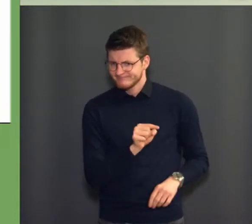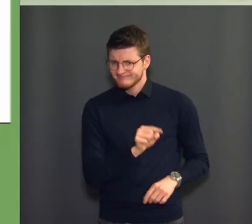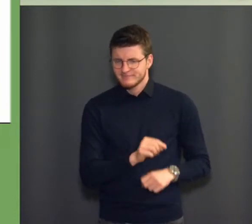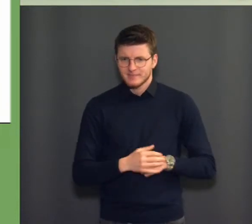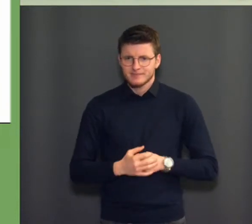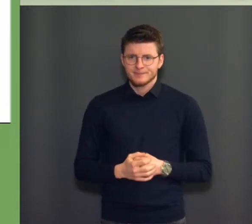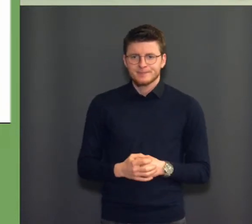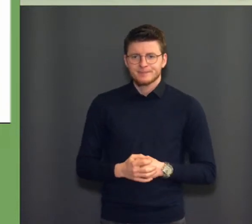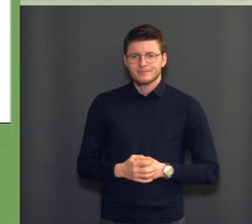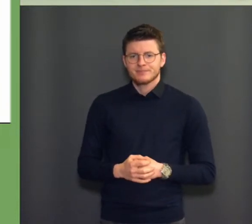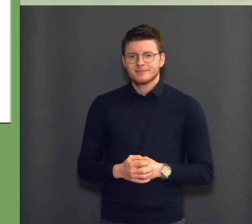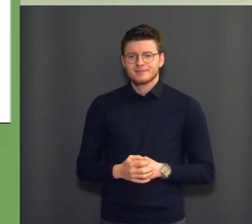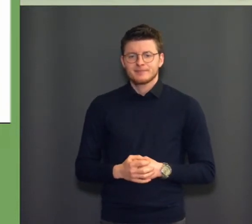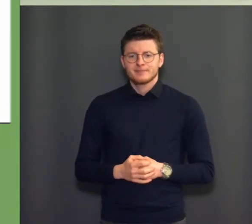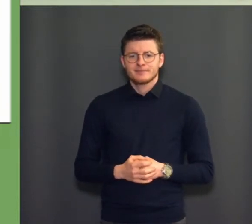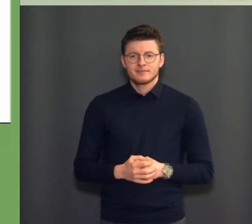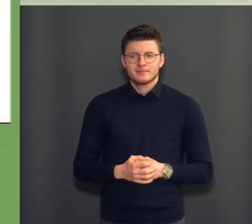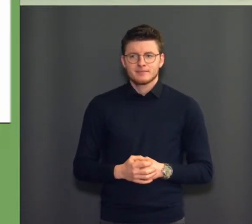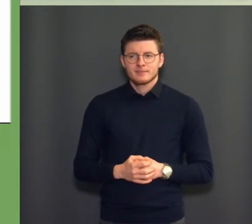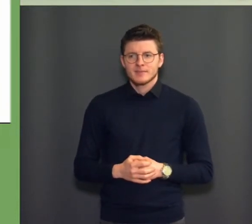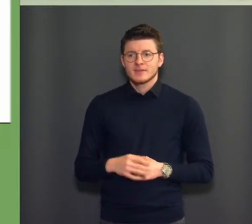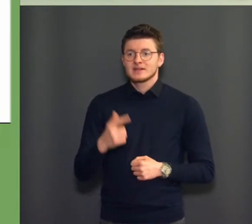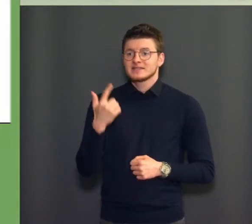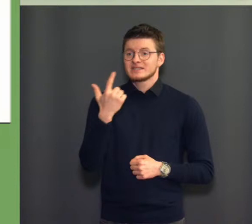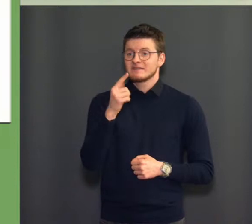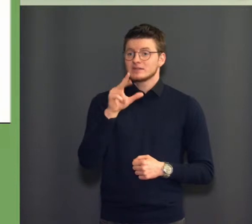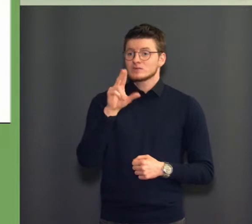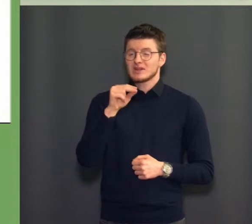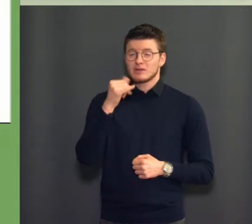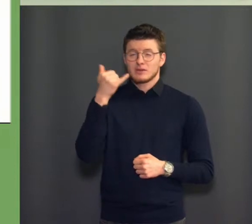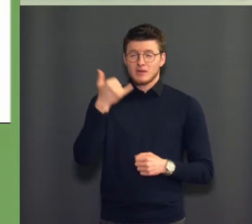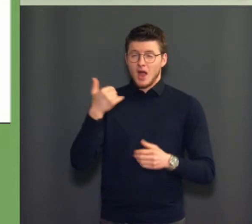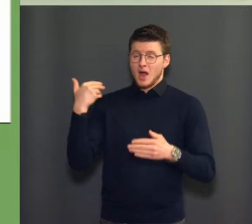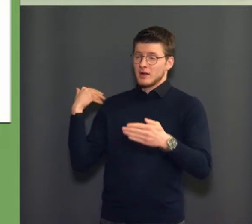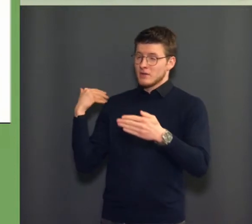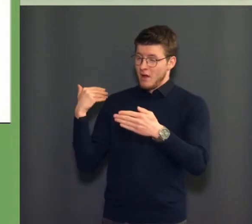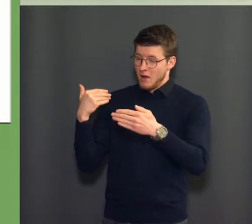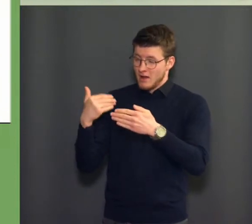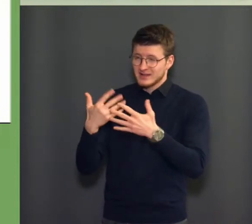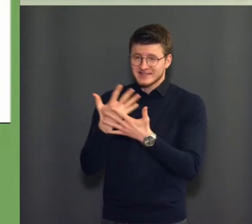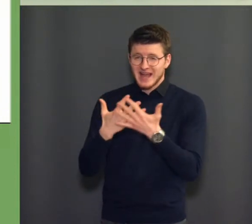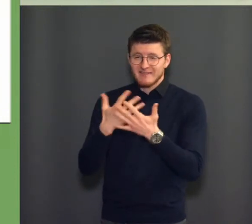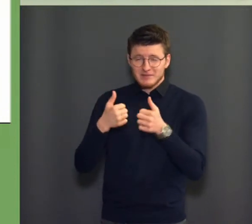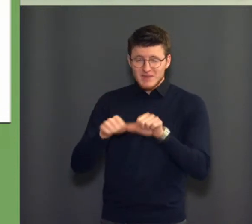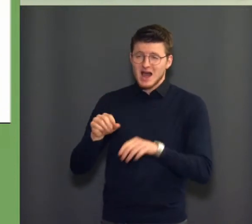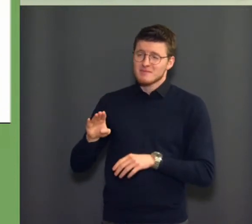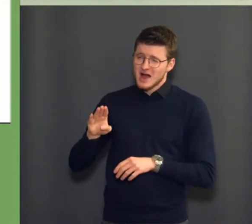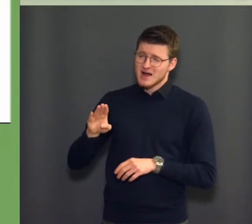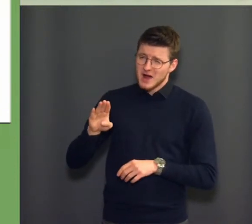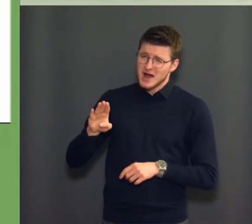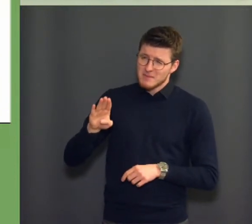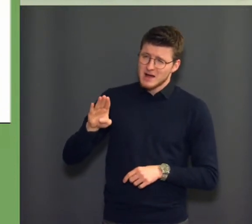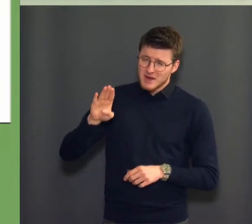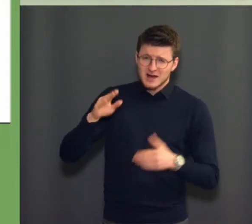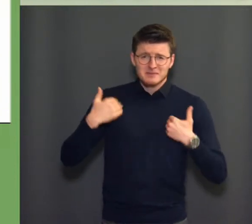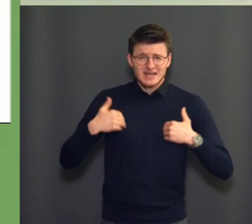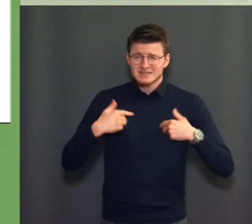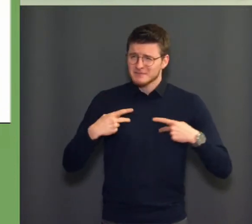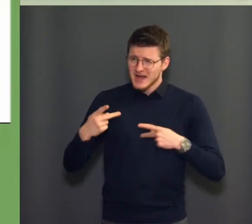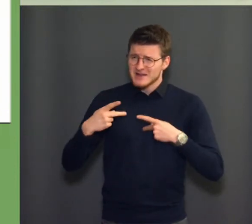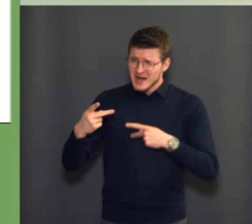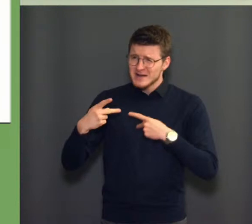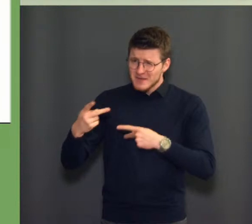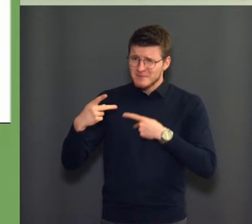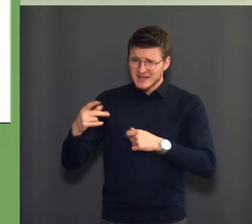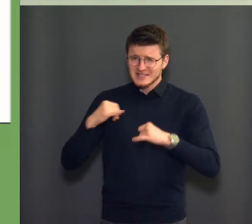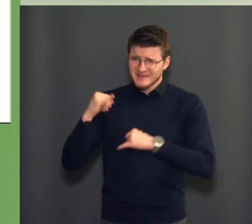Na 27 dagen van aanhoudende stijging in de ziekenhuisopnames zien we eindelijk opnieuw een